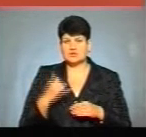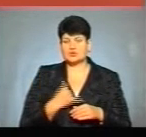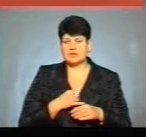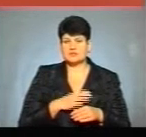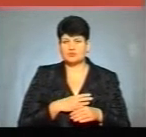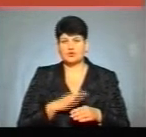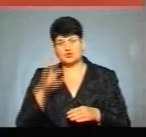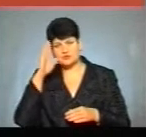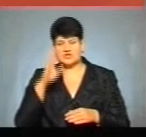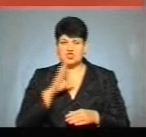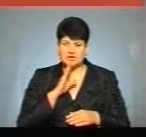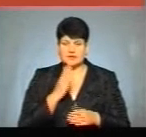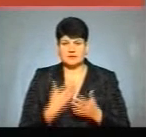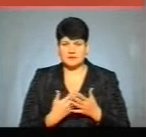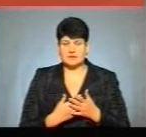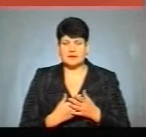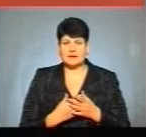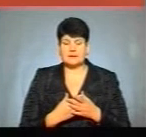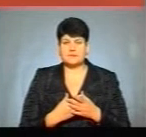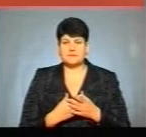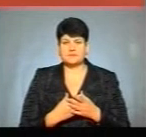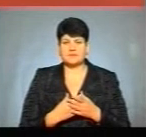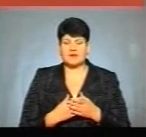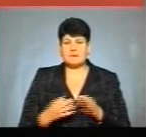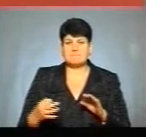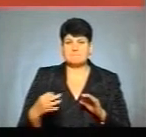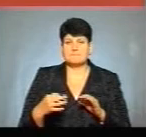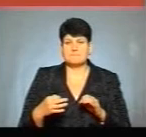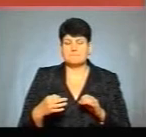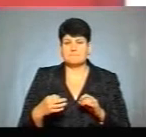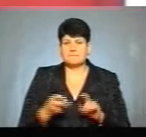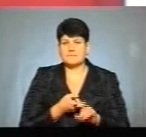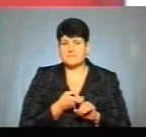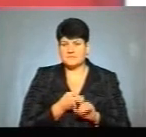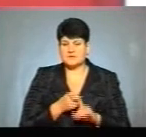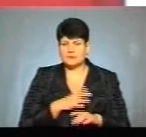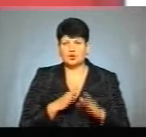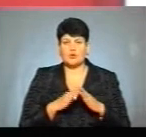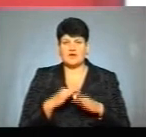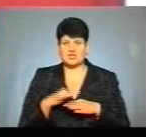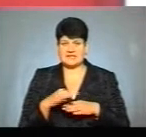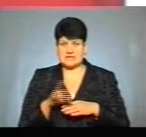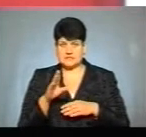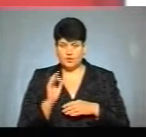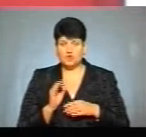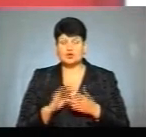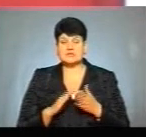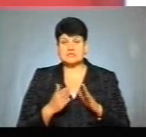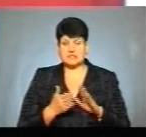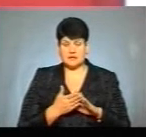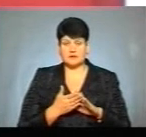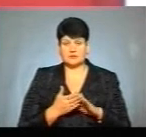чоловік-жінка і прив'язувалось до насильства в сім'ї, тобто домашнє насильство, то зараз станом